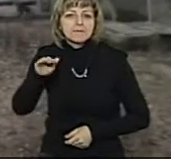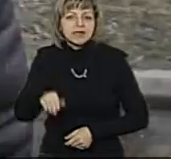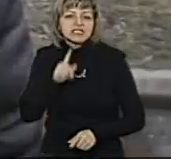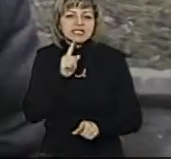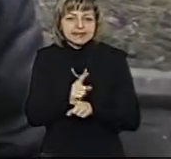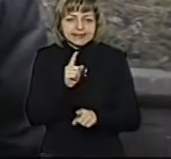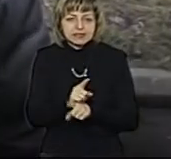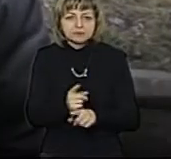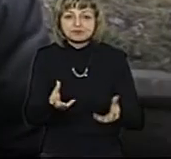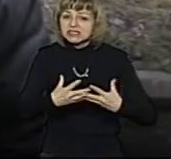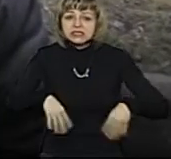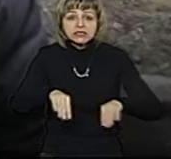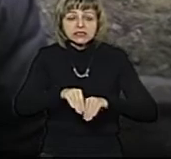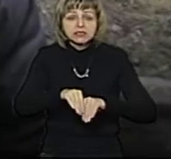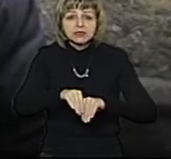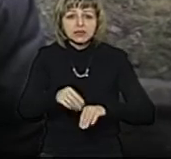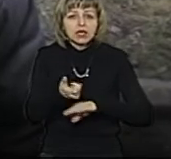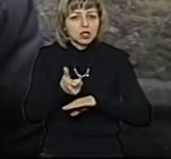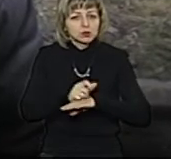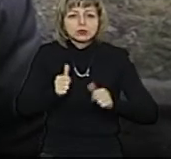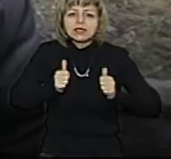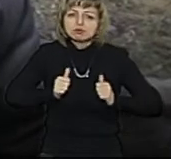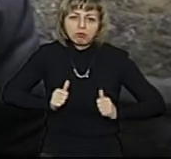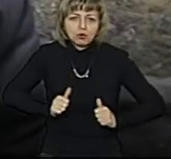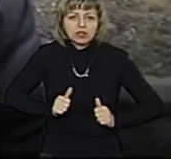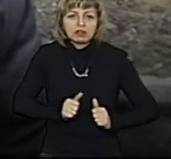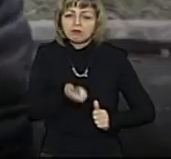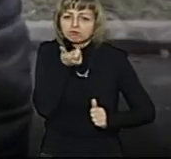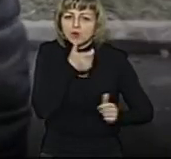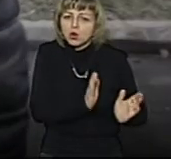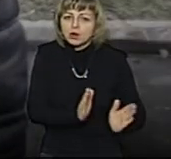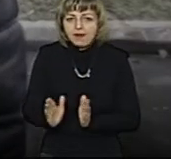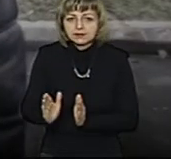сестра. Сім'я дуже спокійна, порядна.